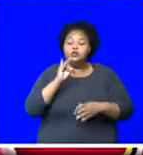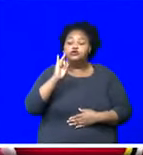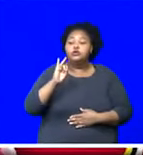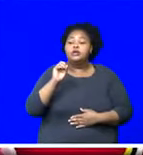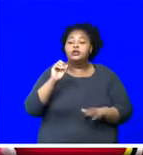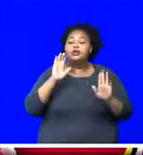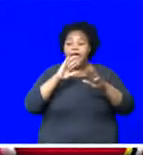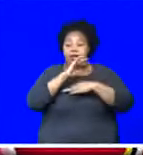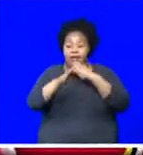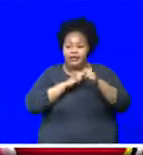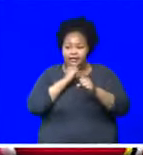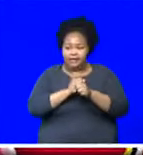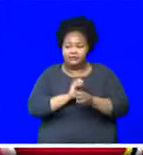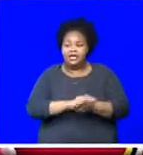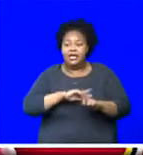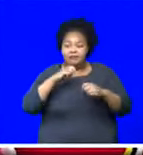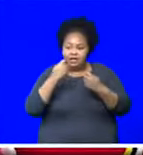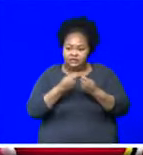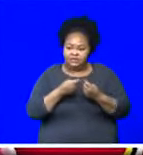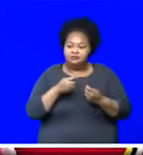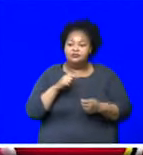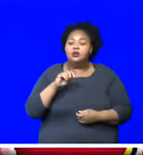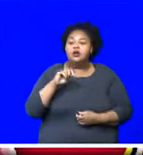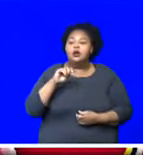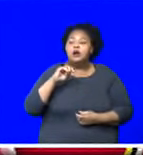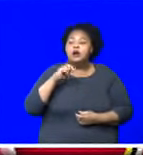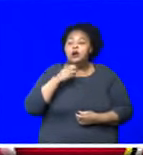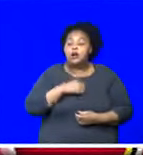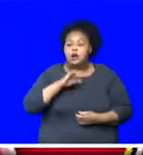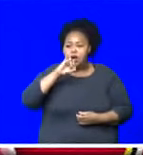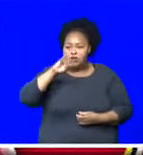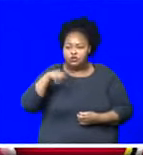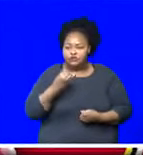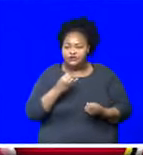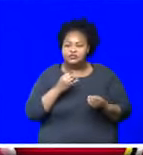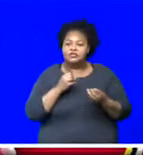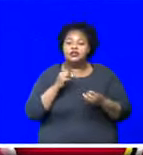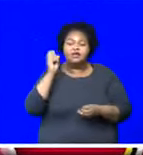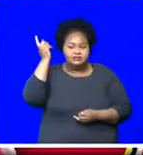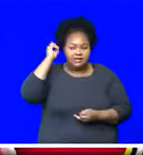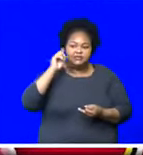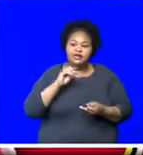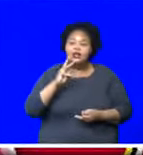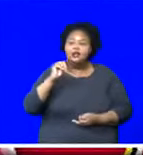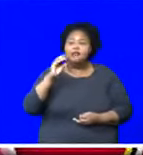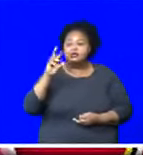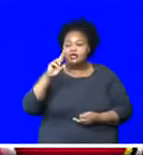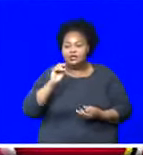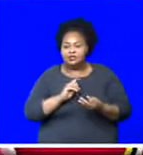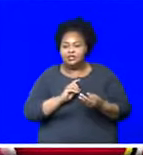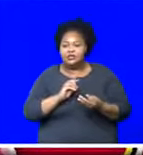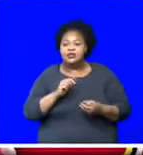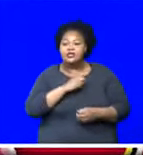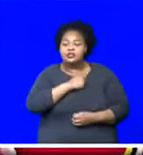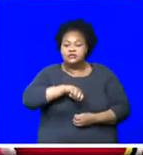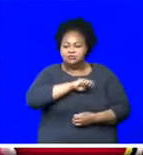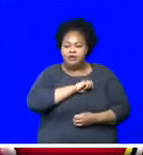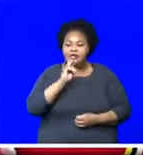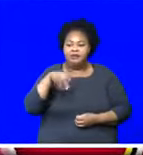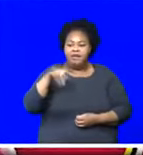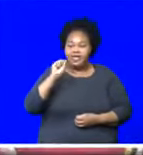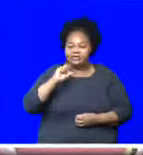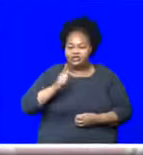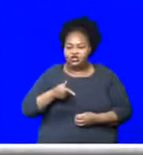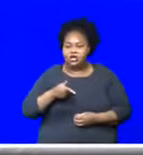kubikwa ukuthi ufunwa macembu lafaka ikhasi eJuventus yaseTaliyane, Real Madrid yaseSpain, Paris Saint-Germain yaseFrance. Gareth